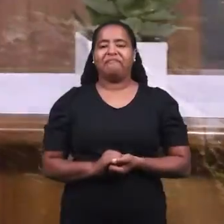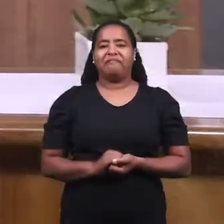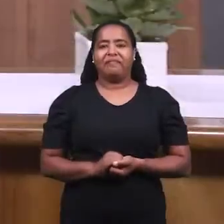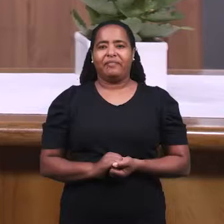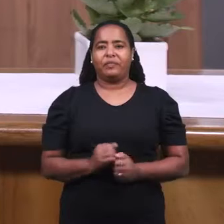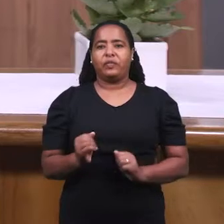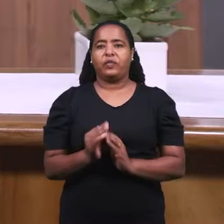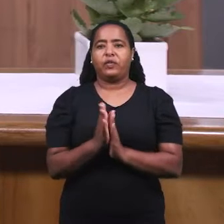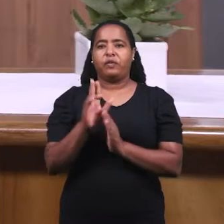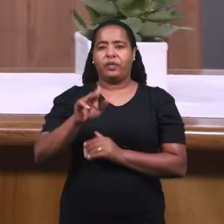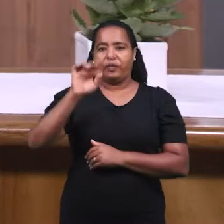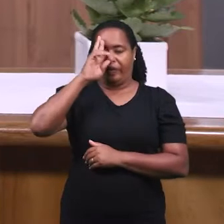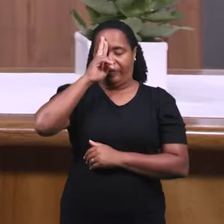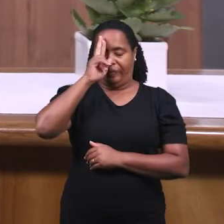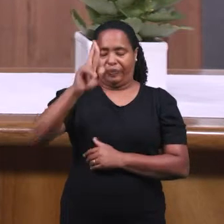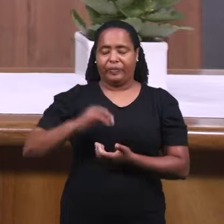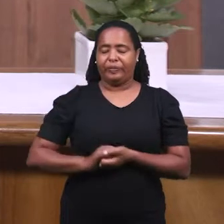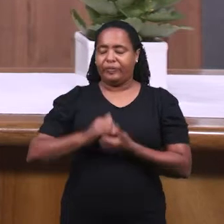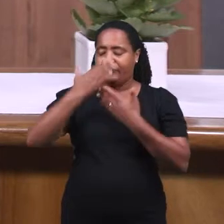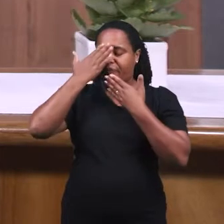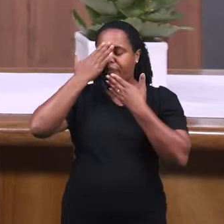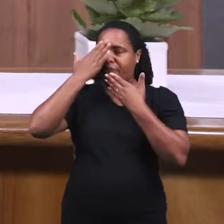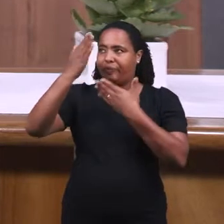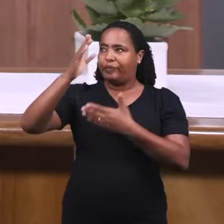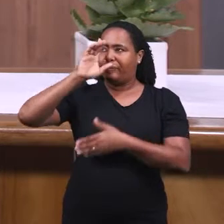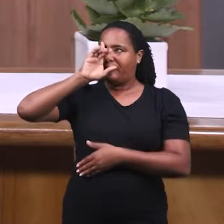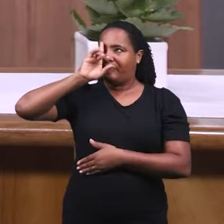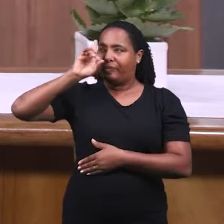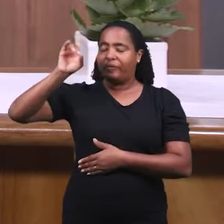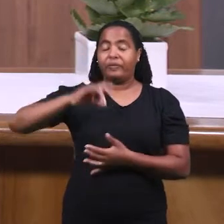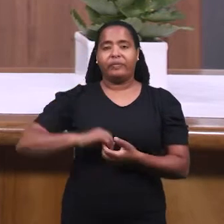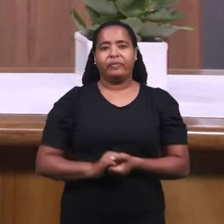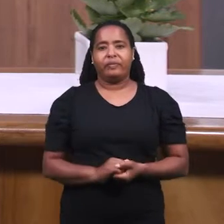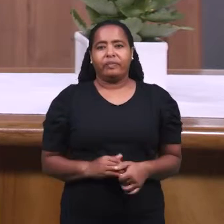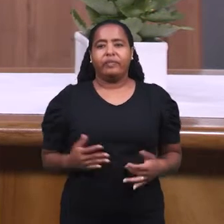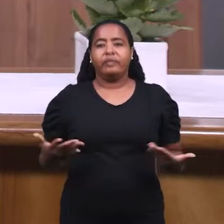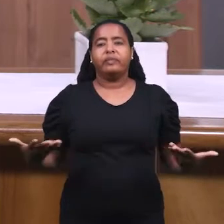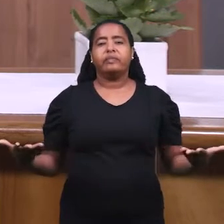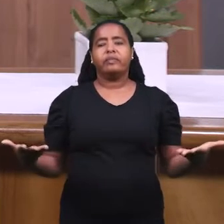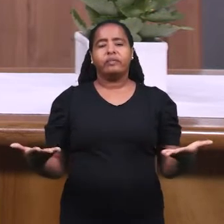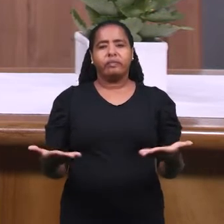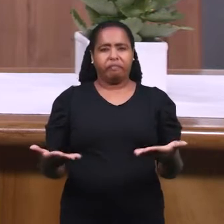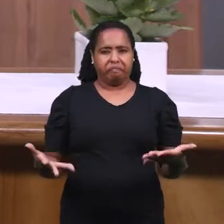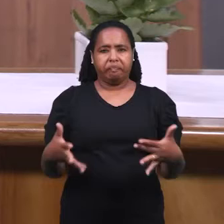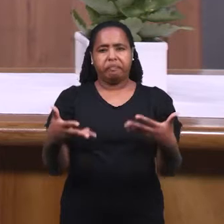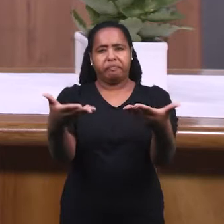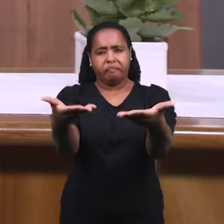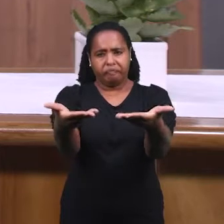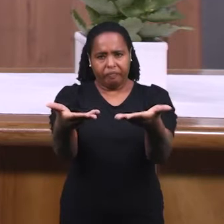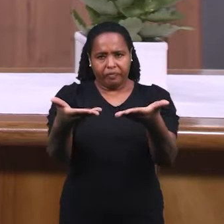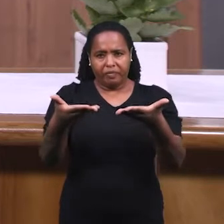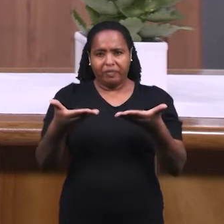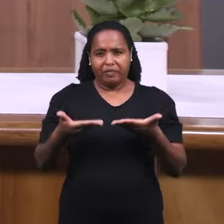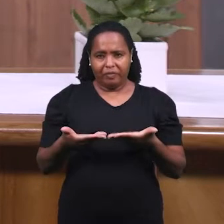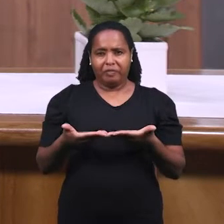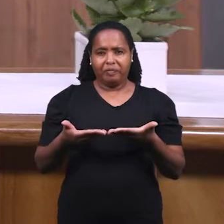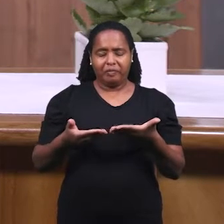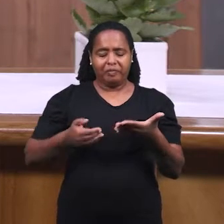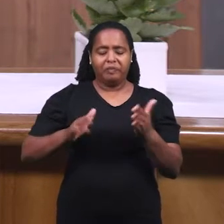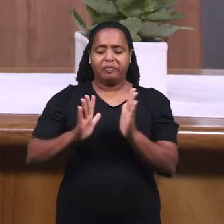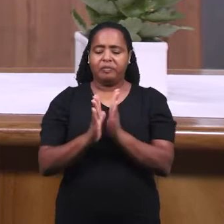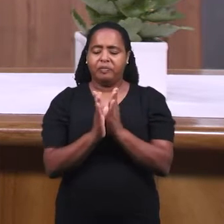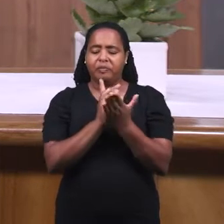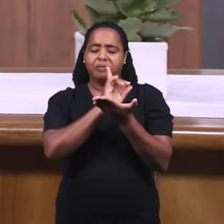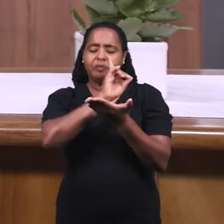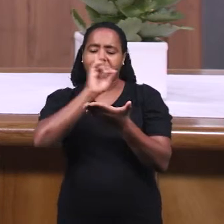Да будет прославлено имя Господня. Аллилуйя. Мы бы хотели сейчас пригласить всех вас.